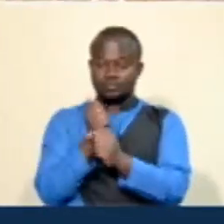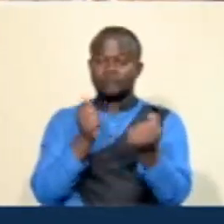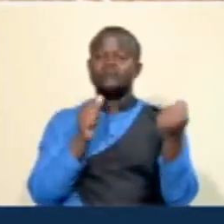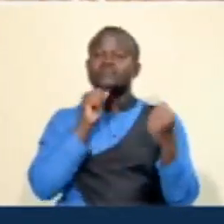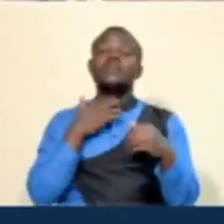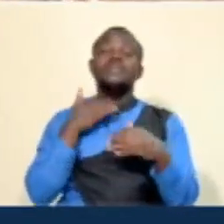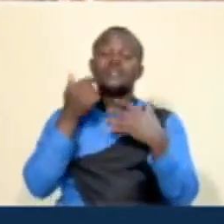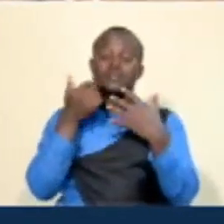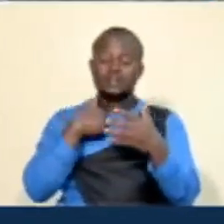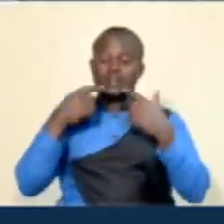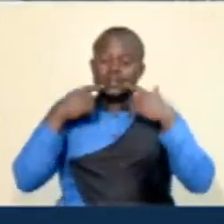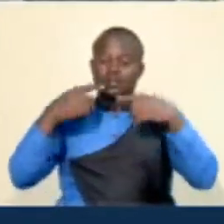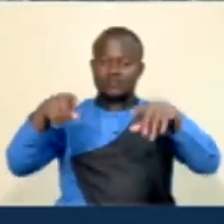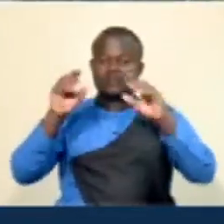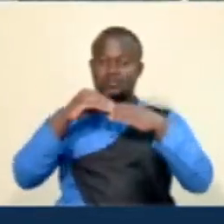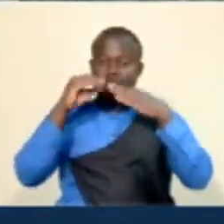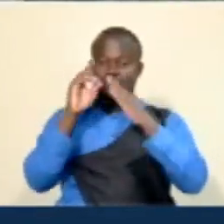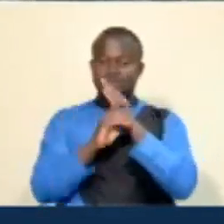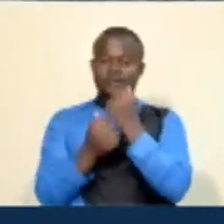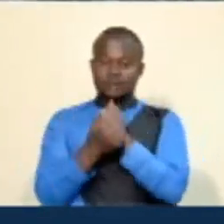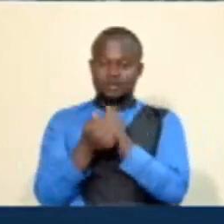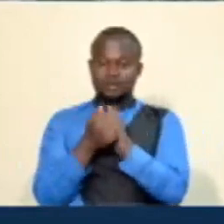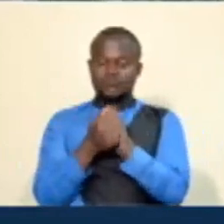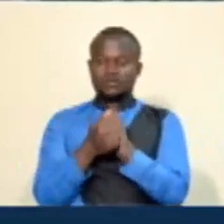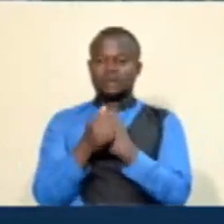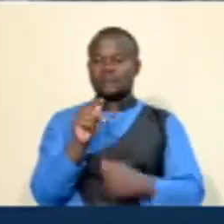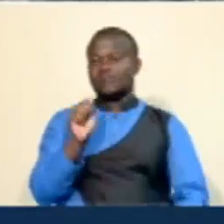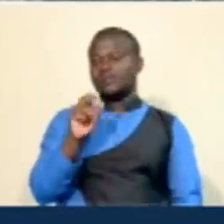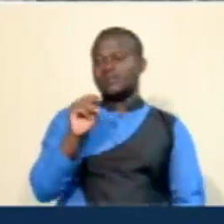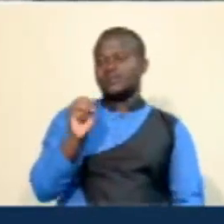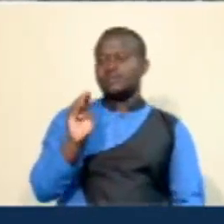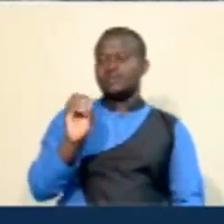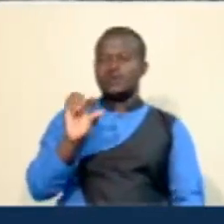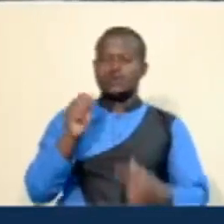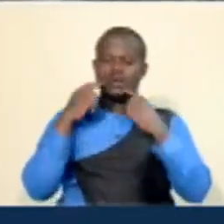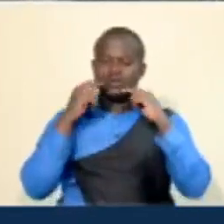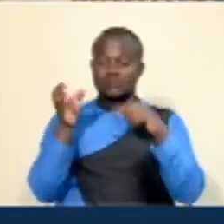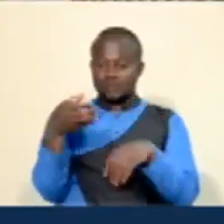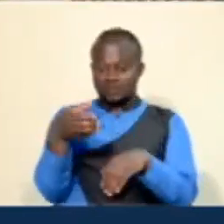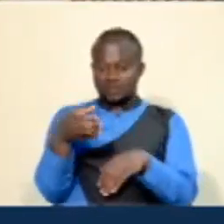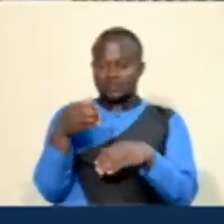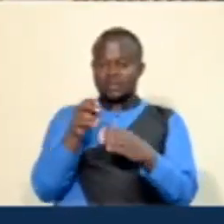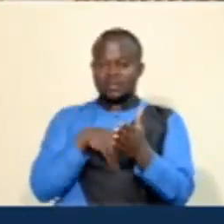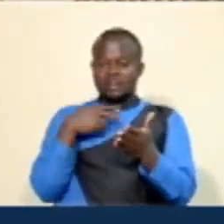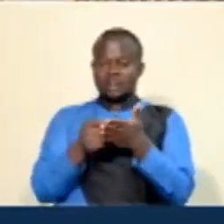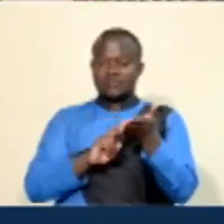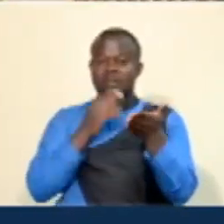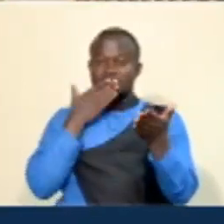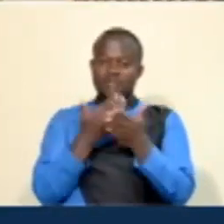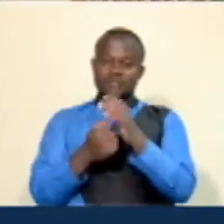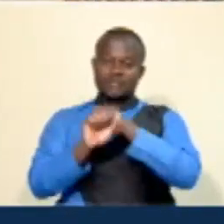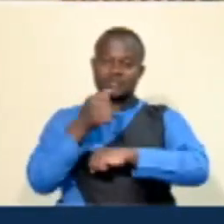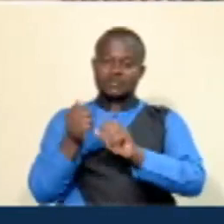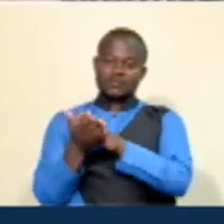ntiyashatse kugira icyo itangaza. Umuyobozi w'akarere ka Rubavu Kambugore Defense avuga ko koperative Inshongore yananiwe kubyaza umusaruro